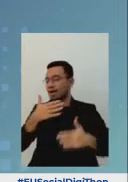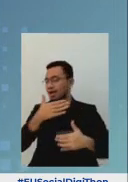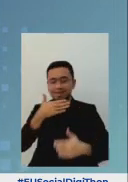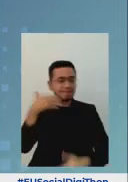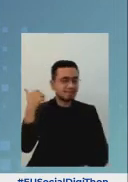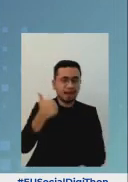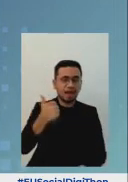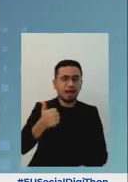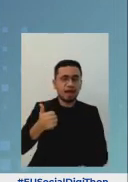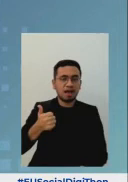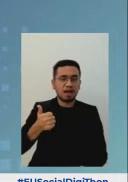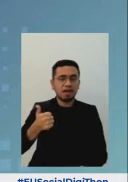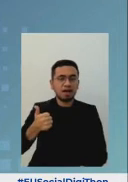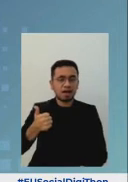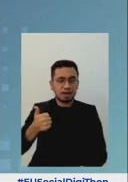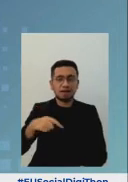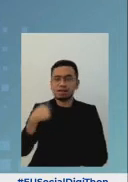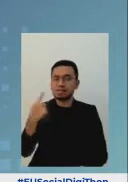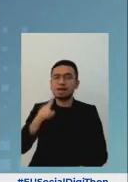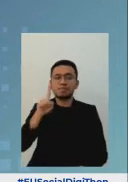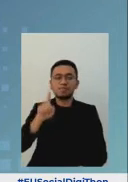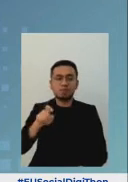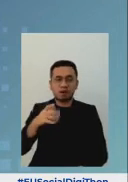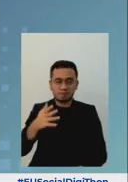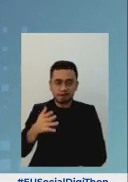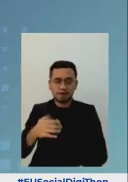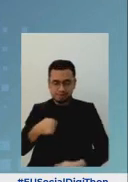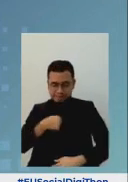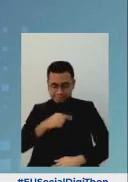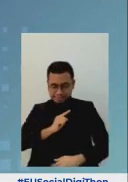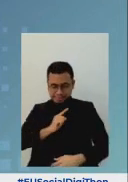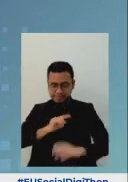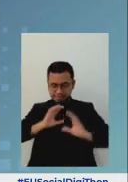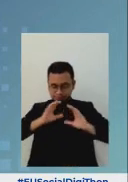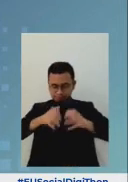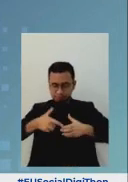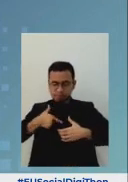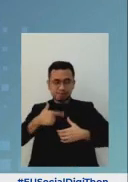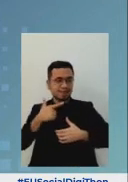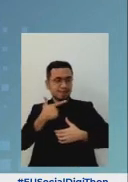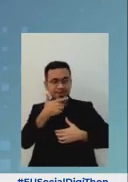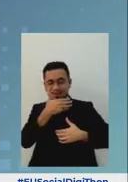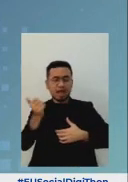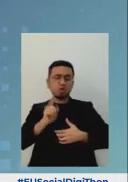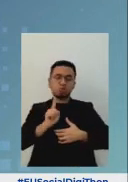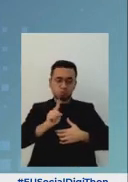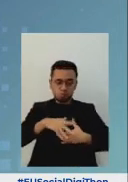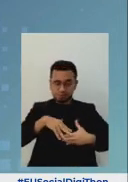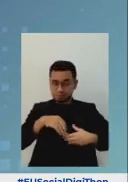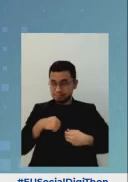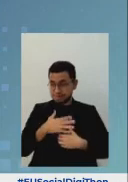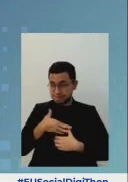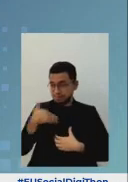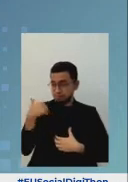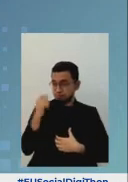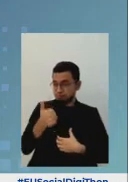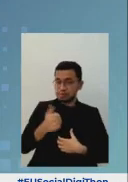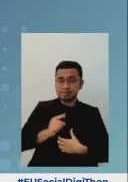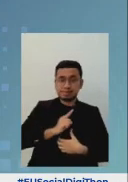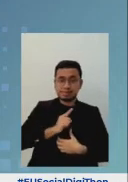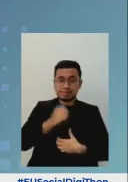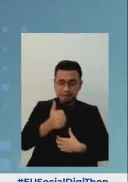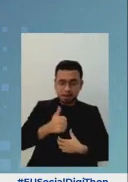perlu membuat keindahan itu dari sendiri kita sendiri juga ya Bu ya. Jadi so, teman-teman yang ada hari ini di Zoom Meeting hari